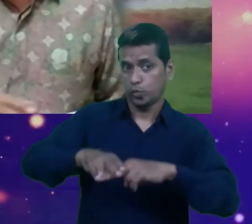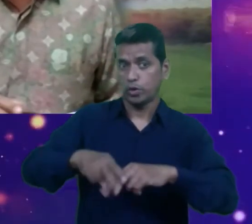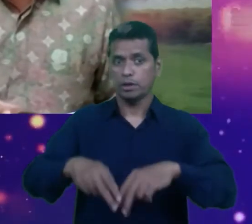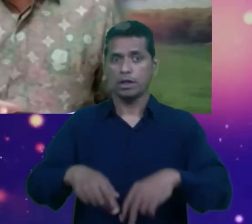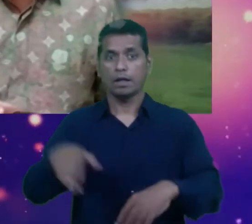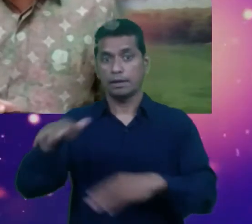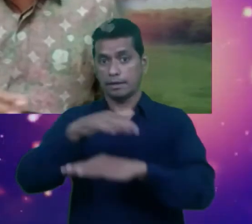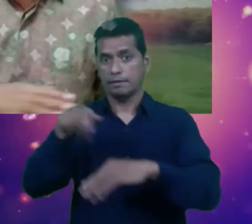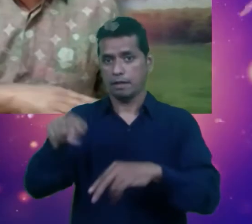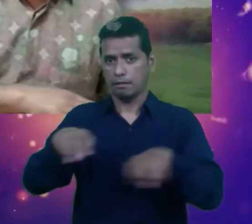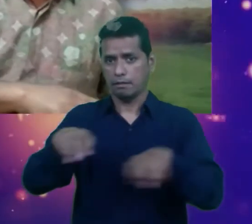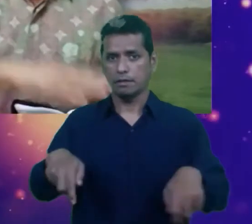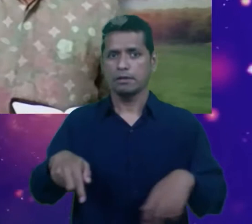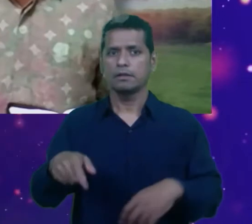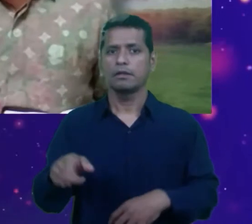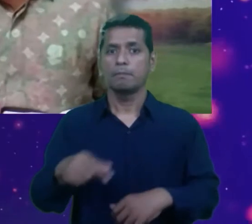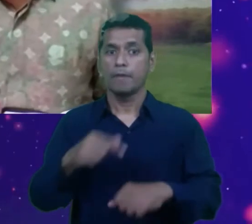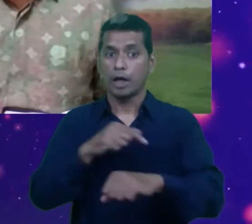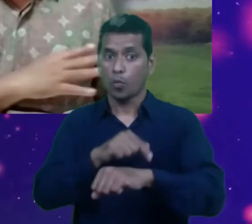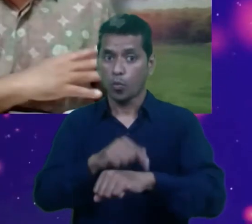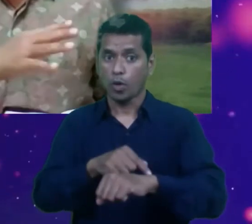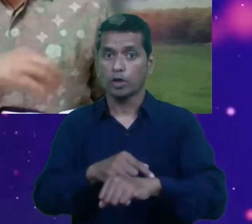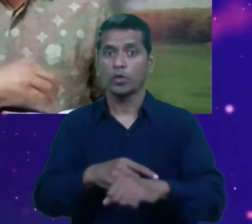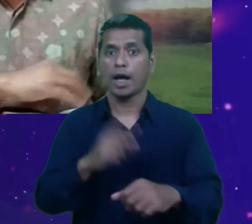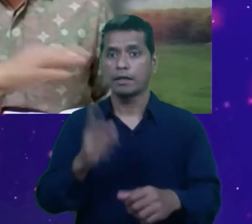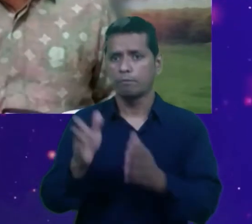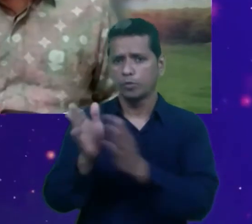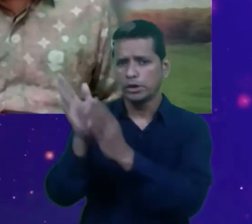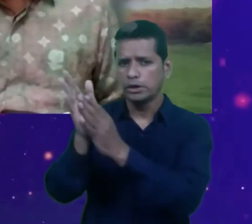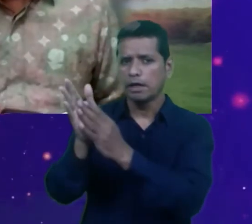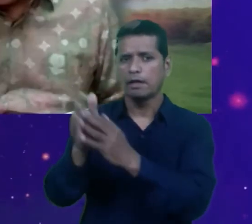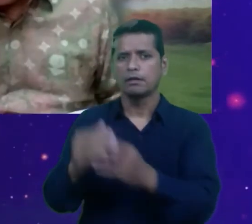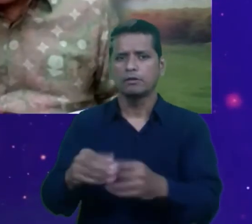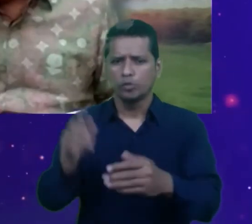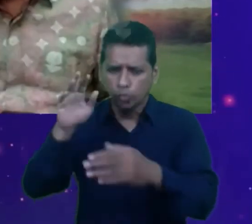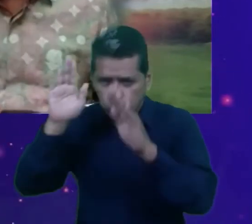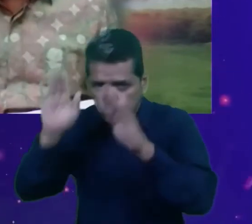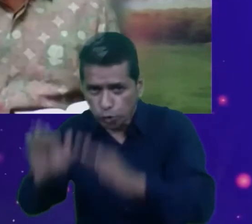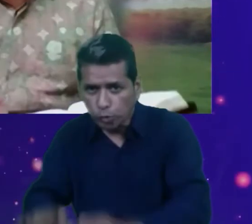fasa 5, segala makhluk yang ada di atas bumi, bahkan